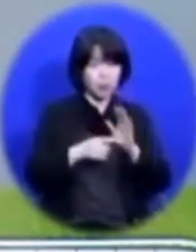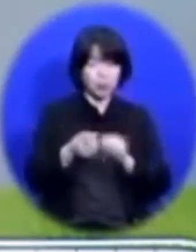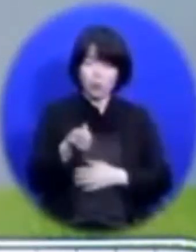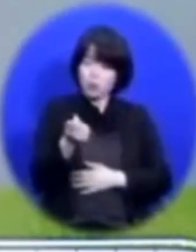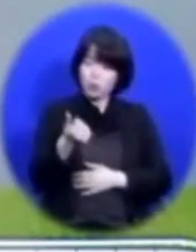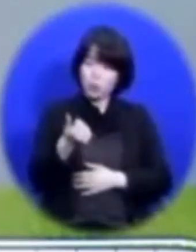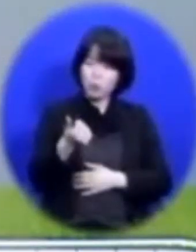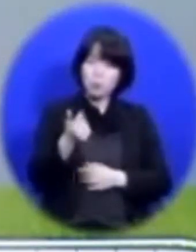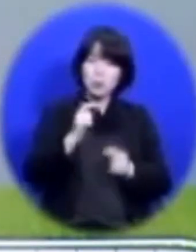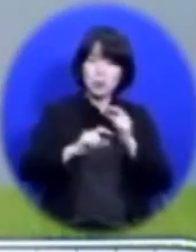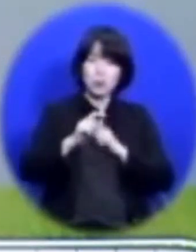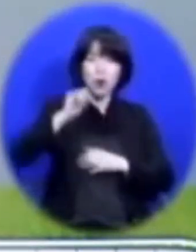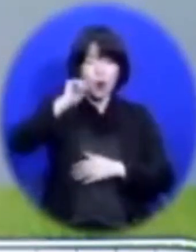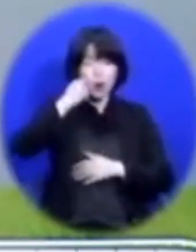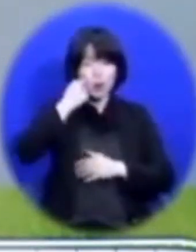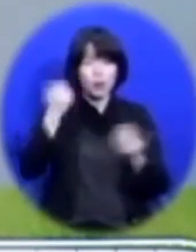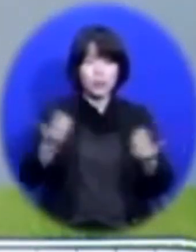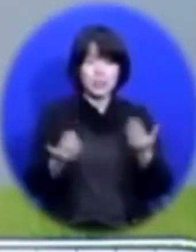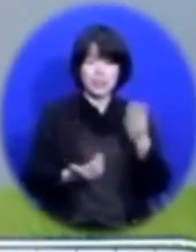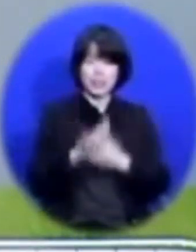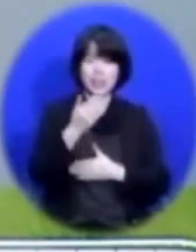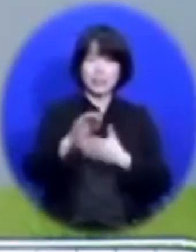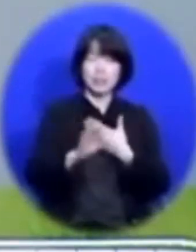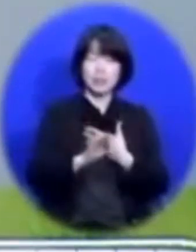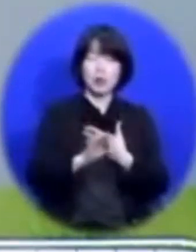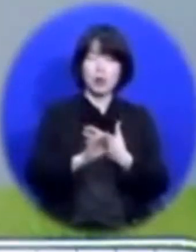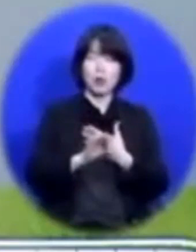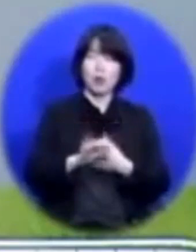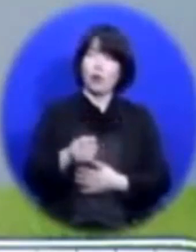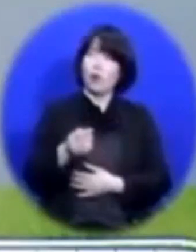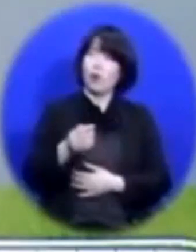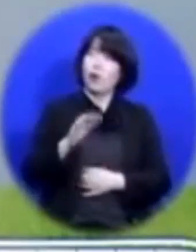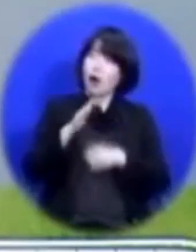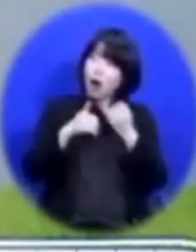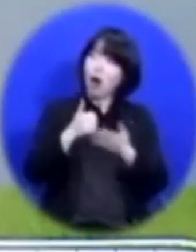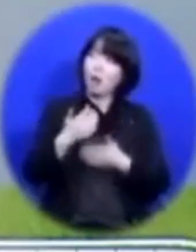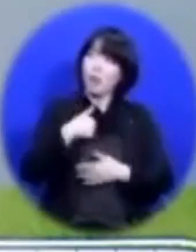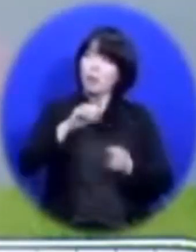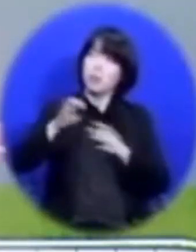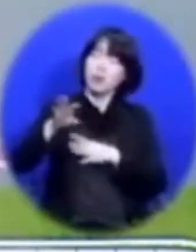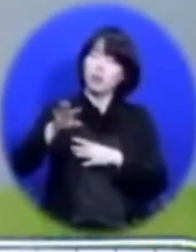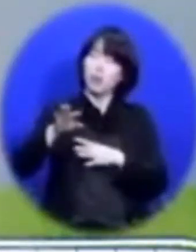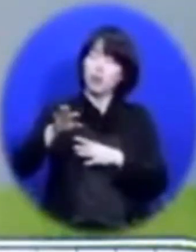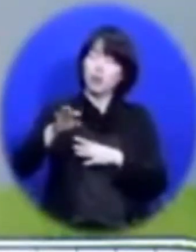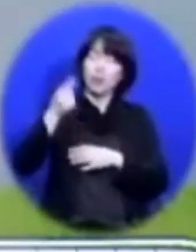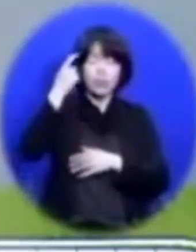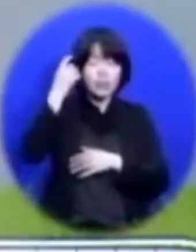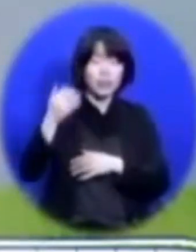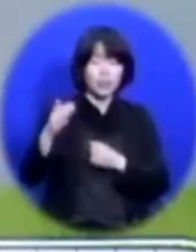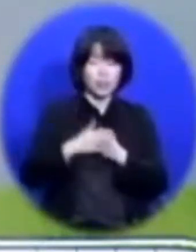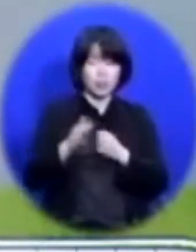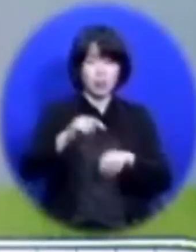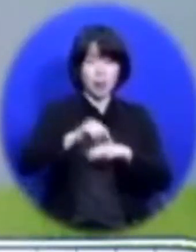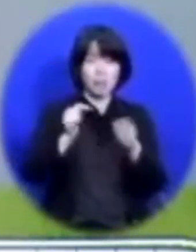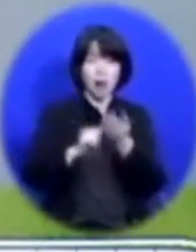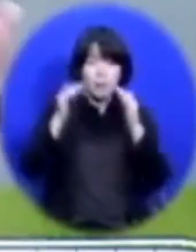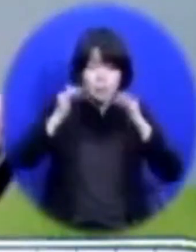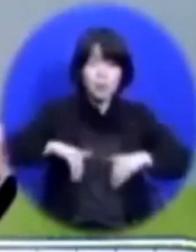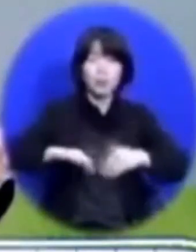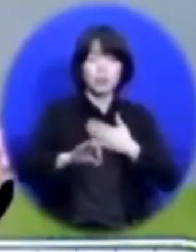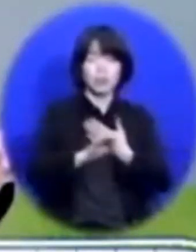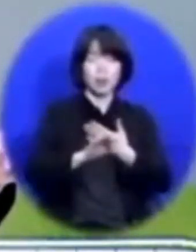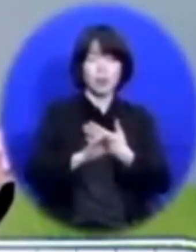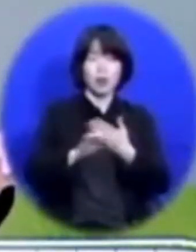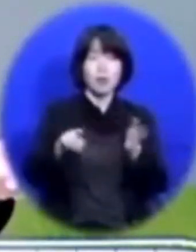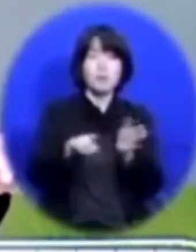이라도어려움이생기면 "하나님이정말 나를버리셨을까?"라고생각한다면어떨까요?우리의마음이완전히무너져내린다면 ,도대체믿음이란